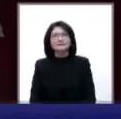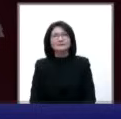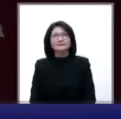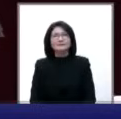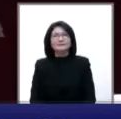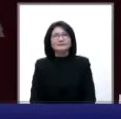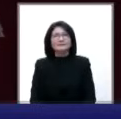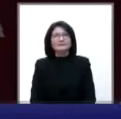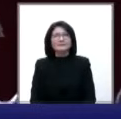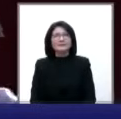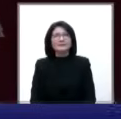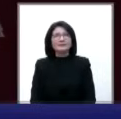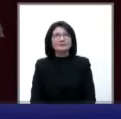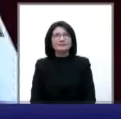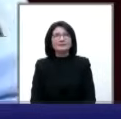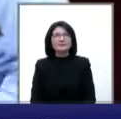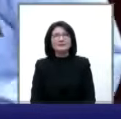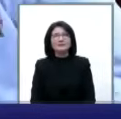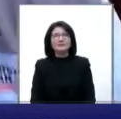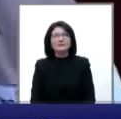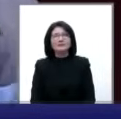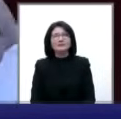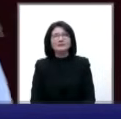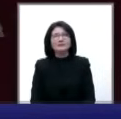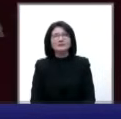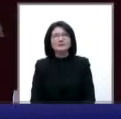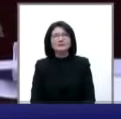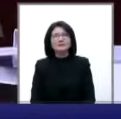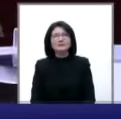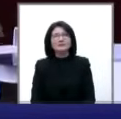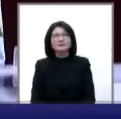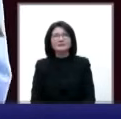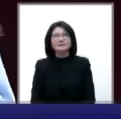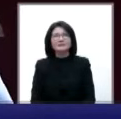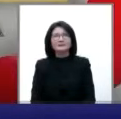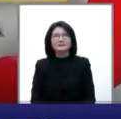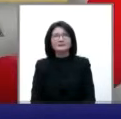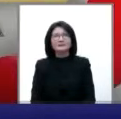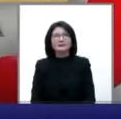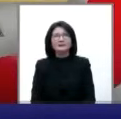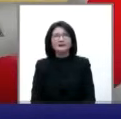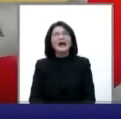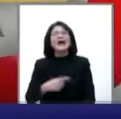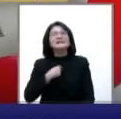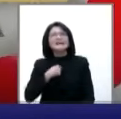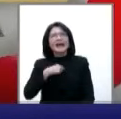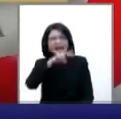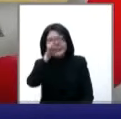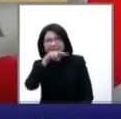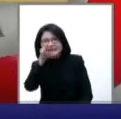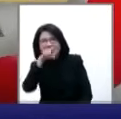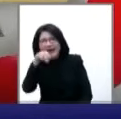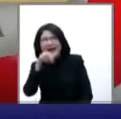suatu show maka eh hipotesis saya mengatakan bahwa ini adalah sesuatu yang sudah dipersiapkan seperti juga Mas